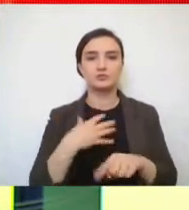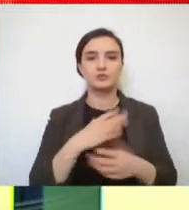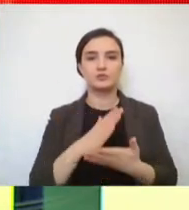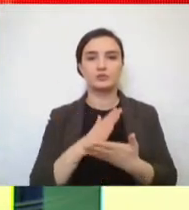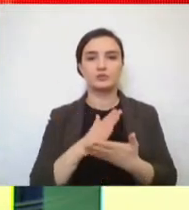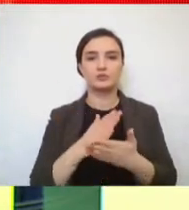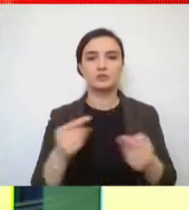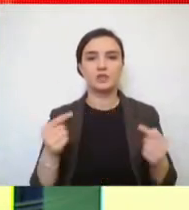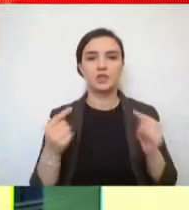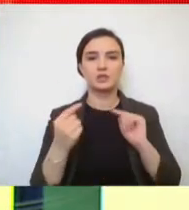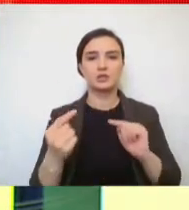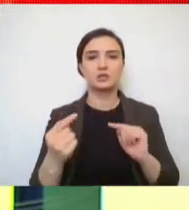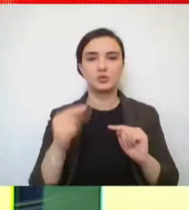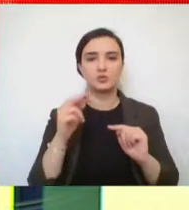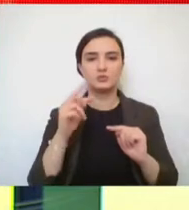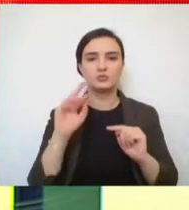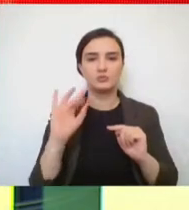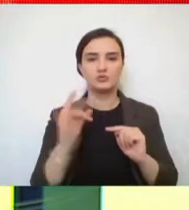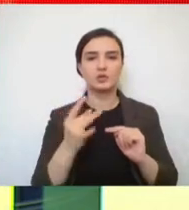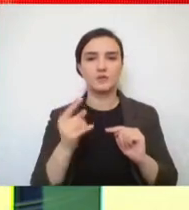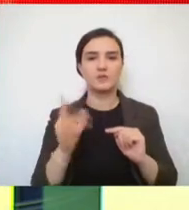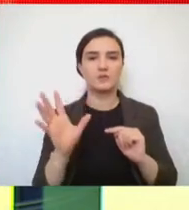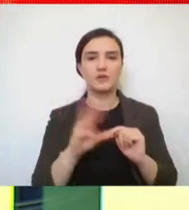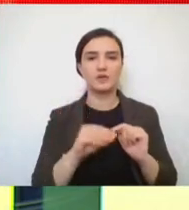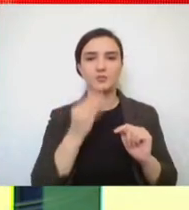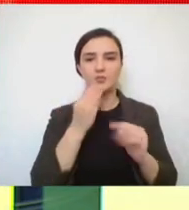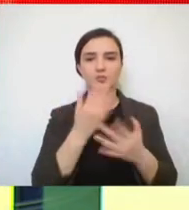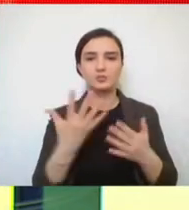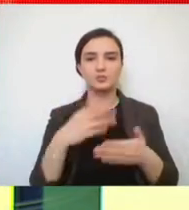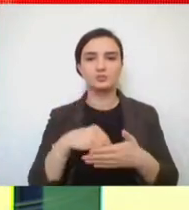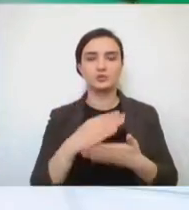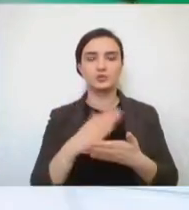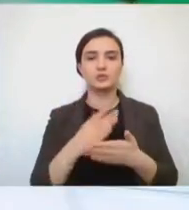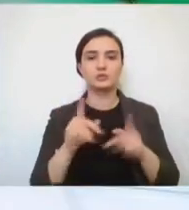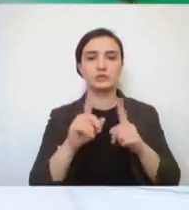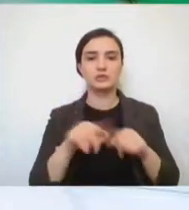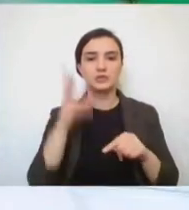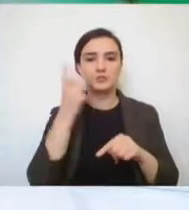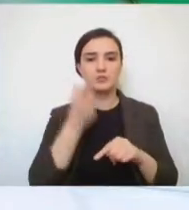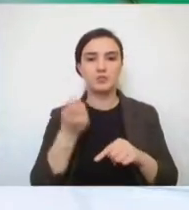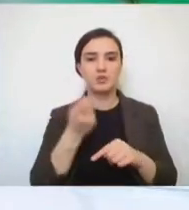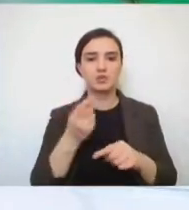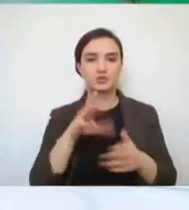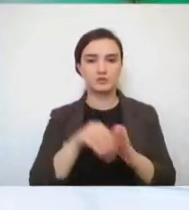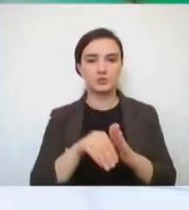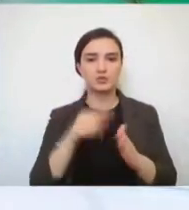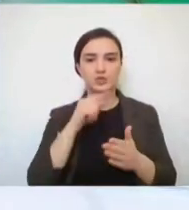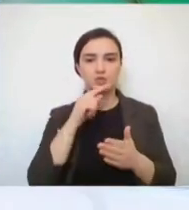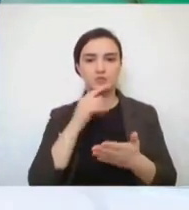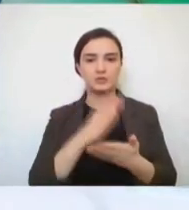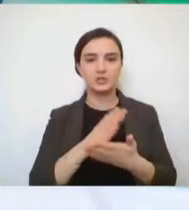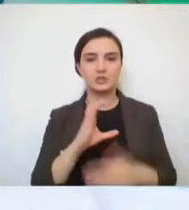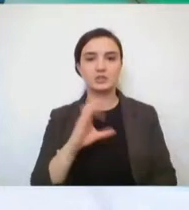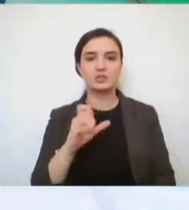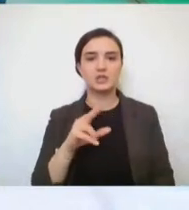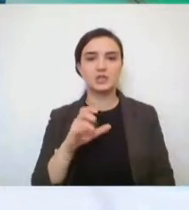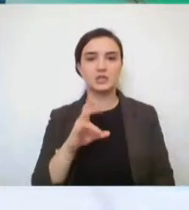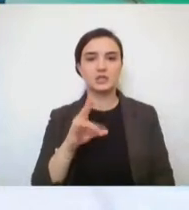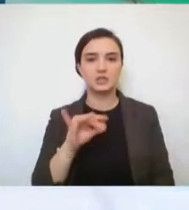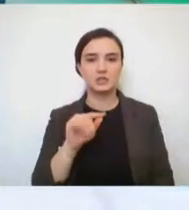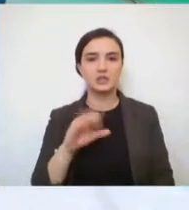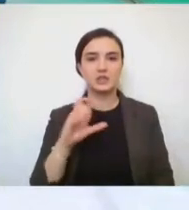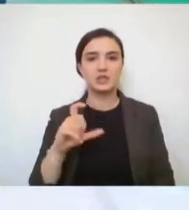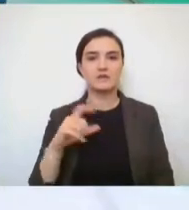ანტიოქსიდანტები, რომელიც არის ყველა ამ პროდუქტში და მათ შორის ისეთ მარცვლეულში, როგორც არის სიმინდი, მასში არის სელენიც, მასში არის E-ვიტამინის